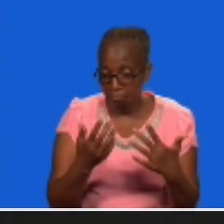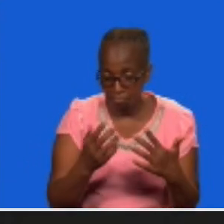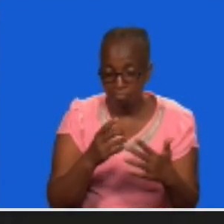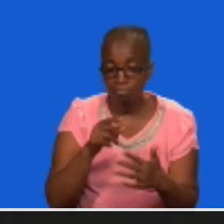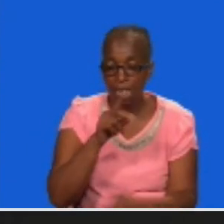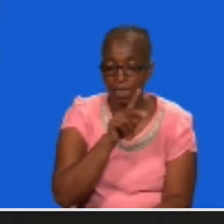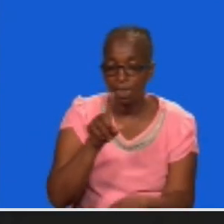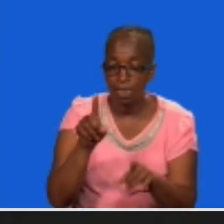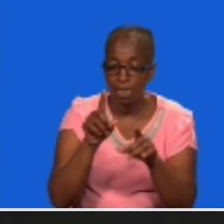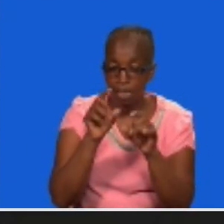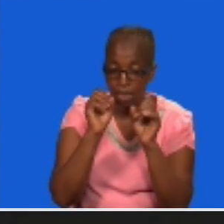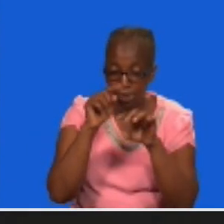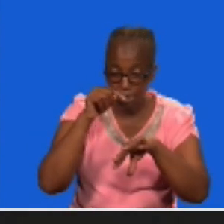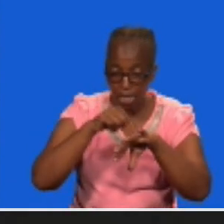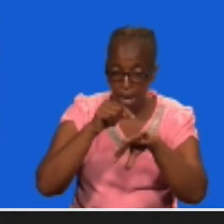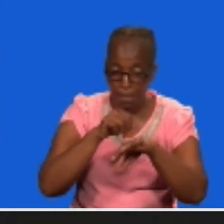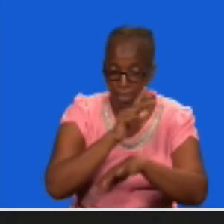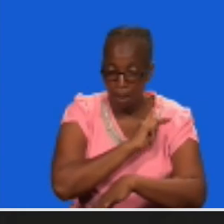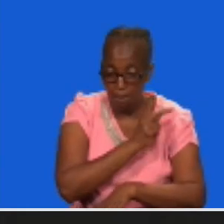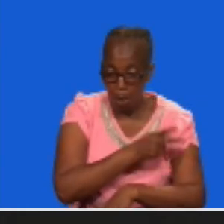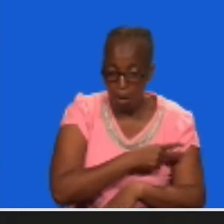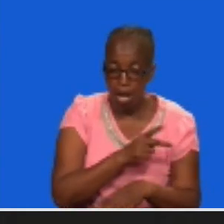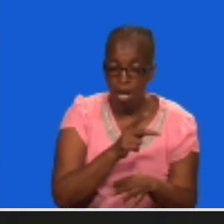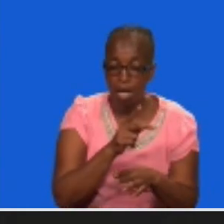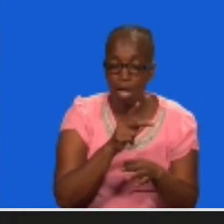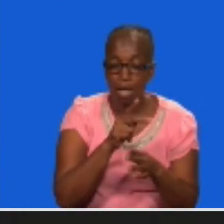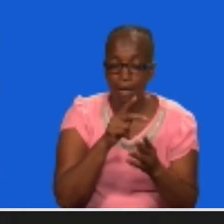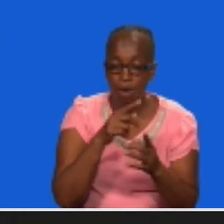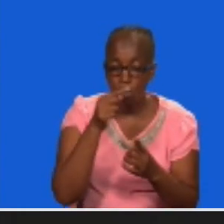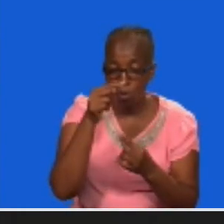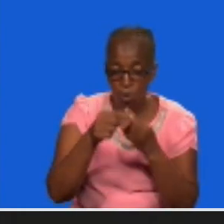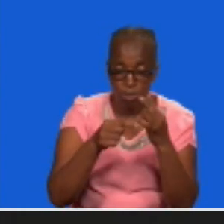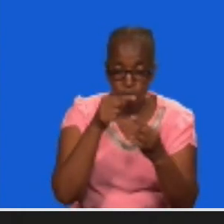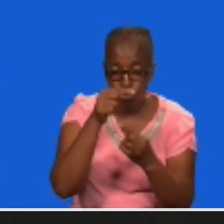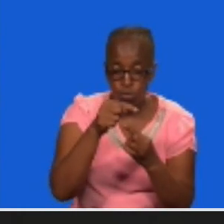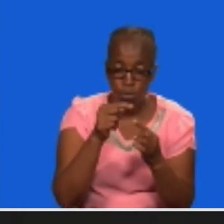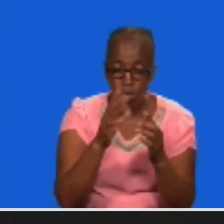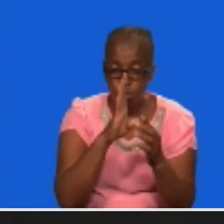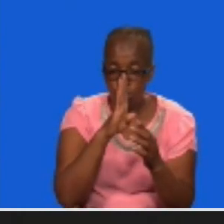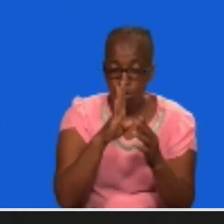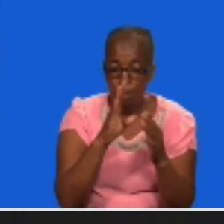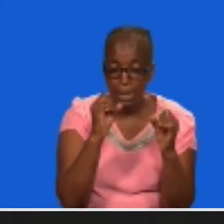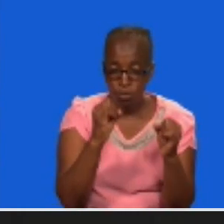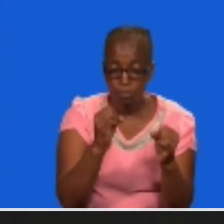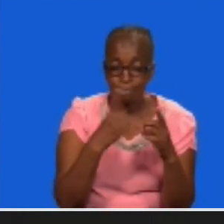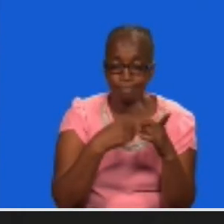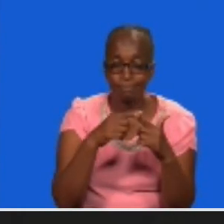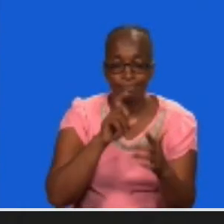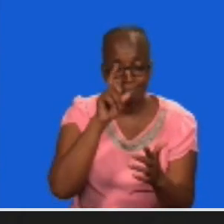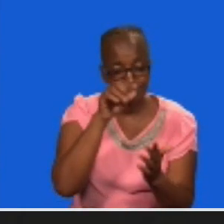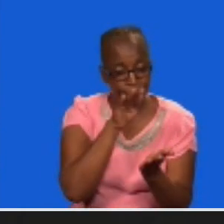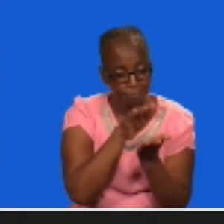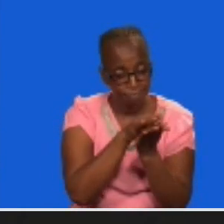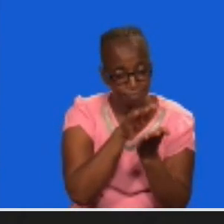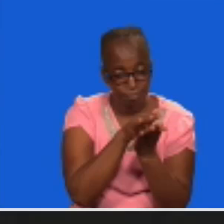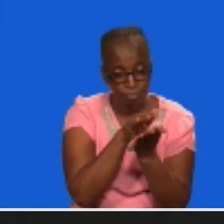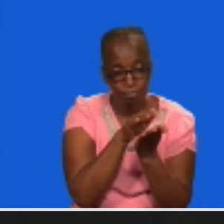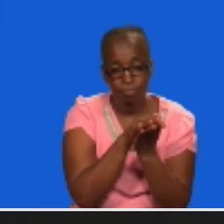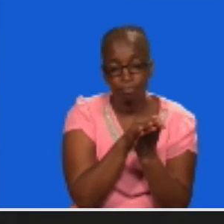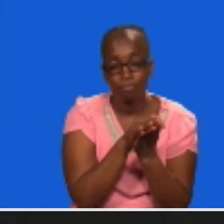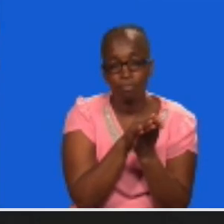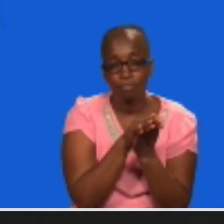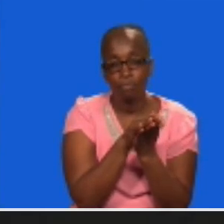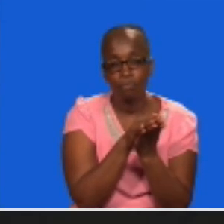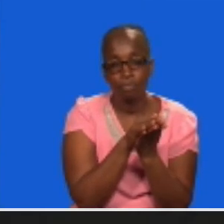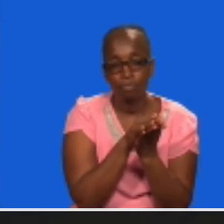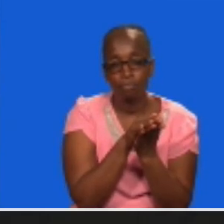kali, inahitaji ile power ikizidi ambayo inatumika mchana iwe stored